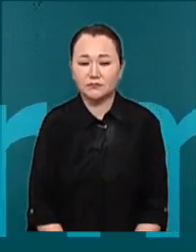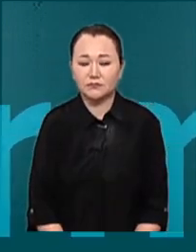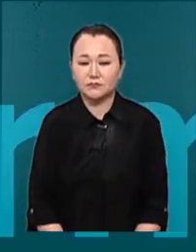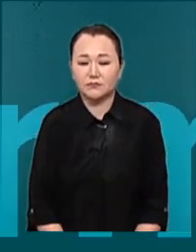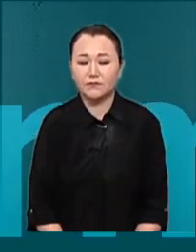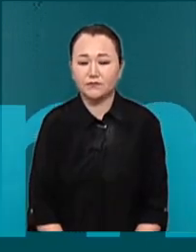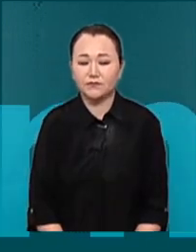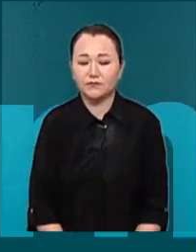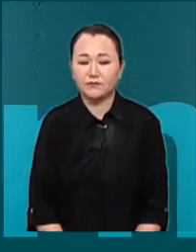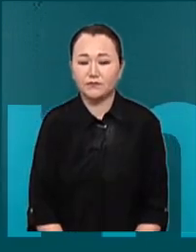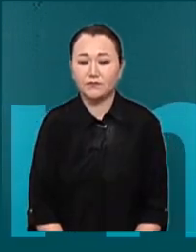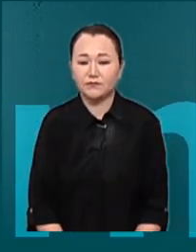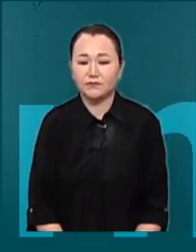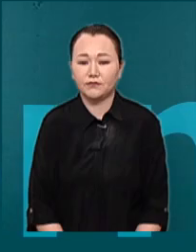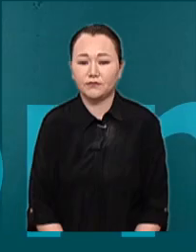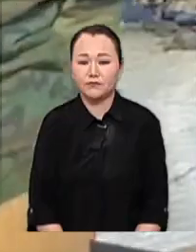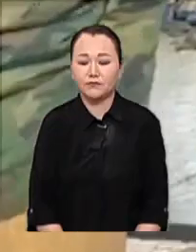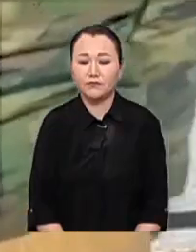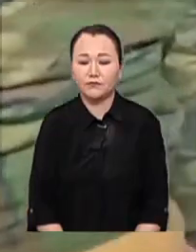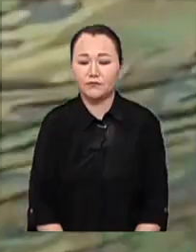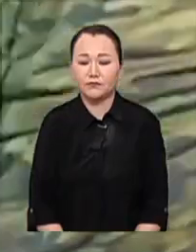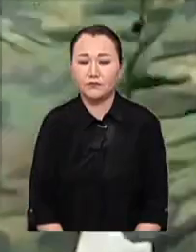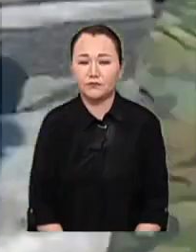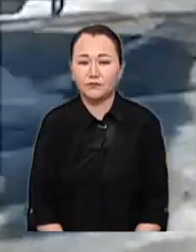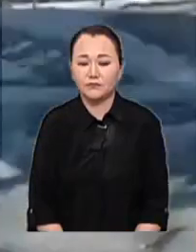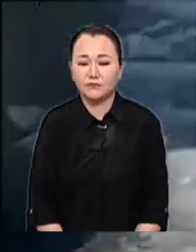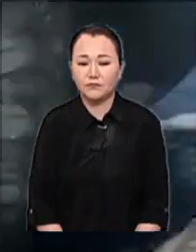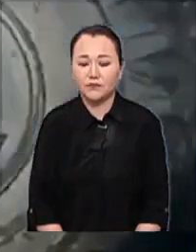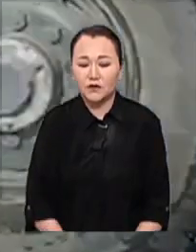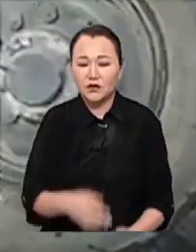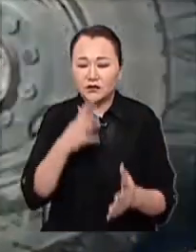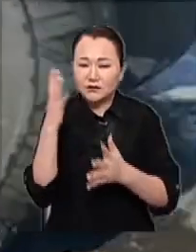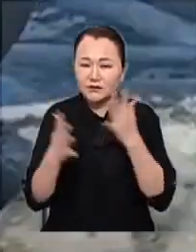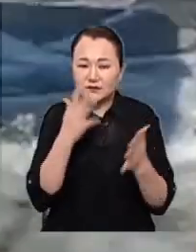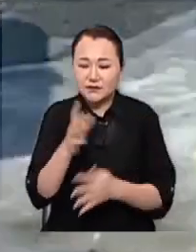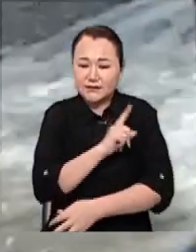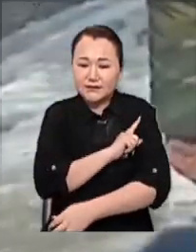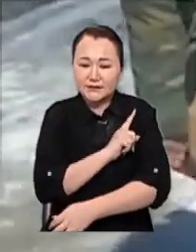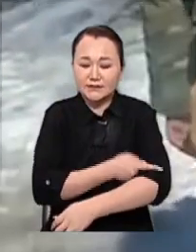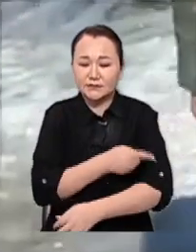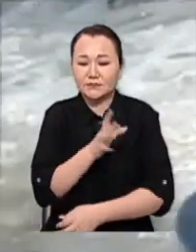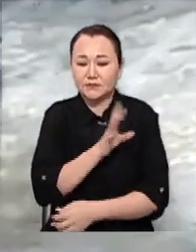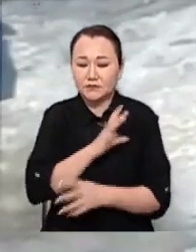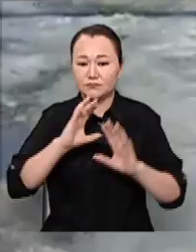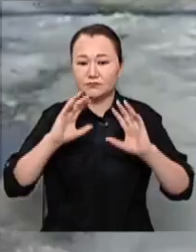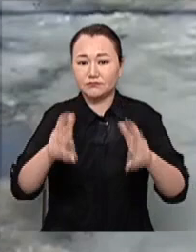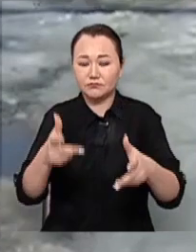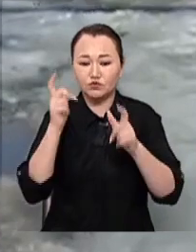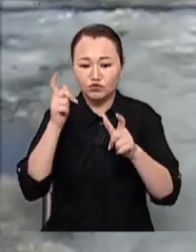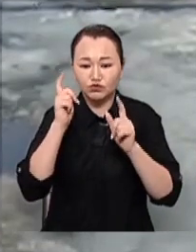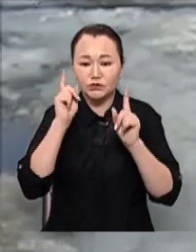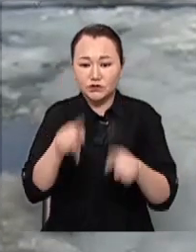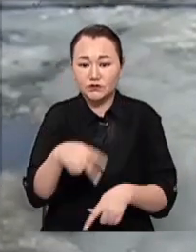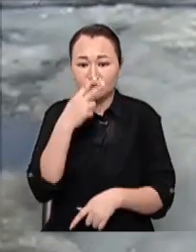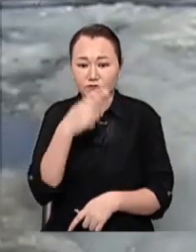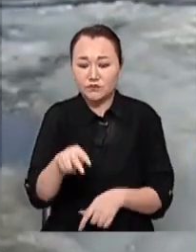Әкел, қарындас, кел, кел, қонтарып, қонтарып, кел, кел. Кел, кел. Жел екпінінің қатты болғанын аударылған жүк көліктерінен де